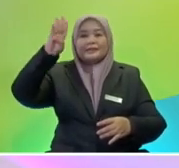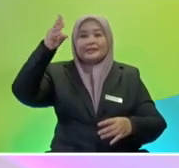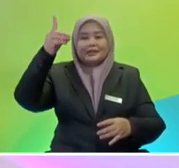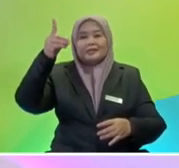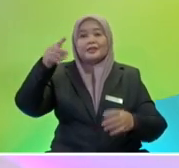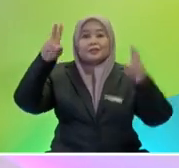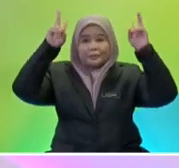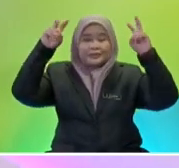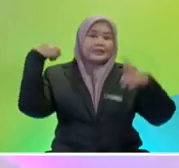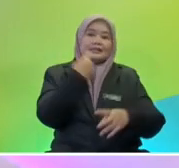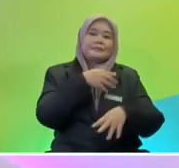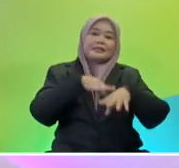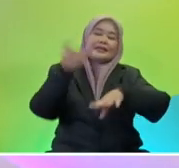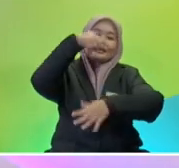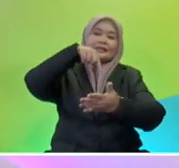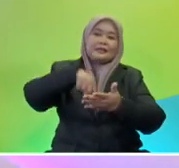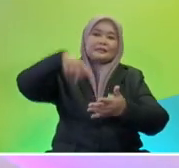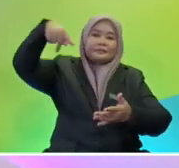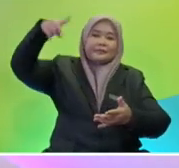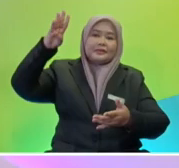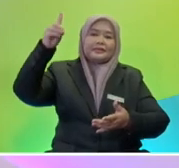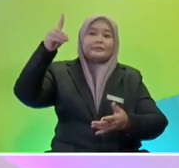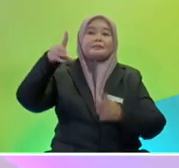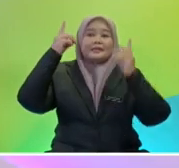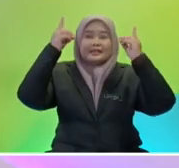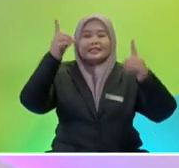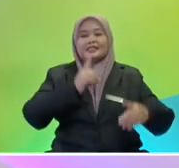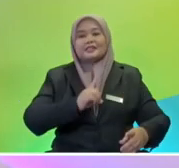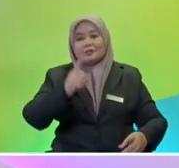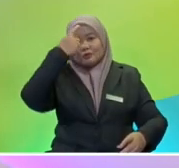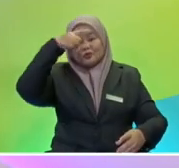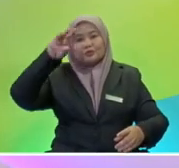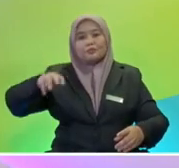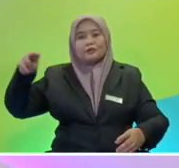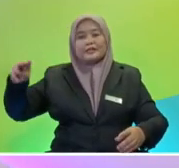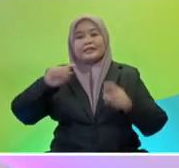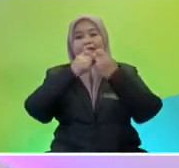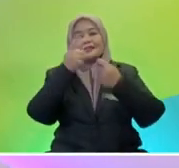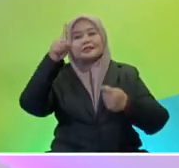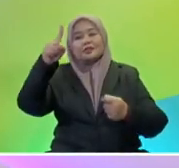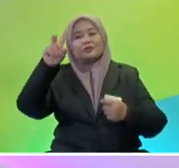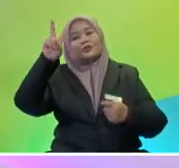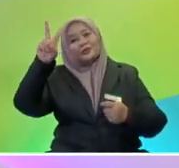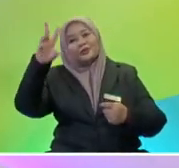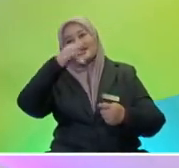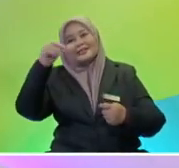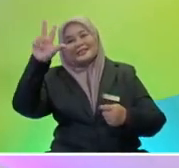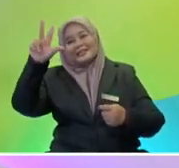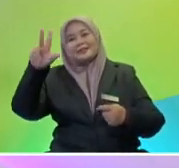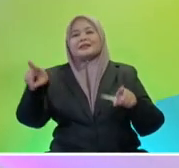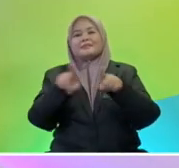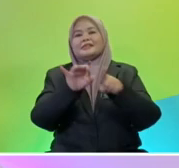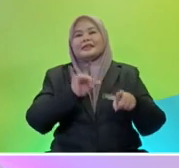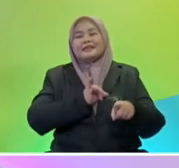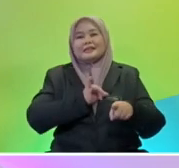pada hari ini adalah PBD dalam pendidikan Islam untuk murid-murid tingkatan satu dua dan tiga dan bersama dengan saya